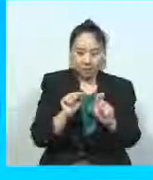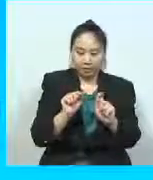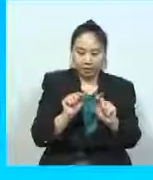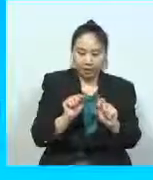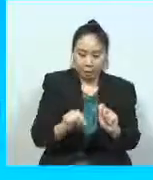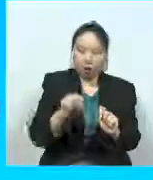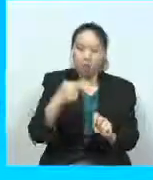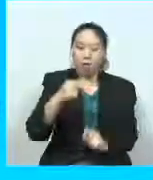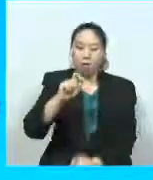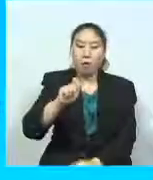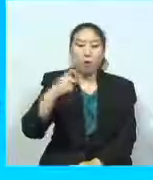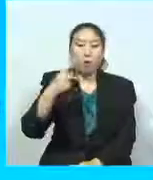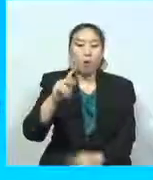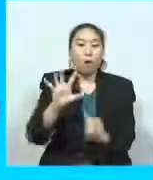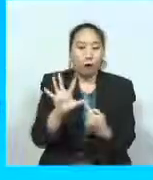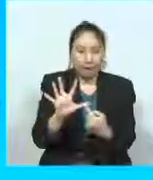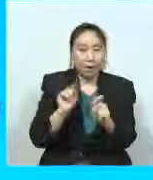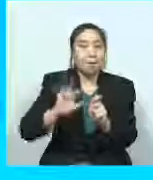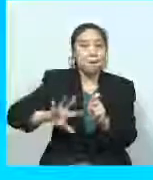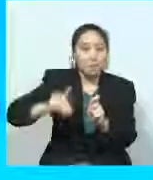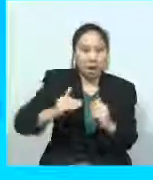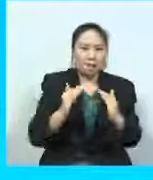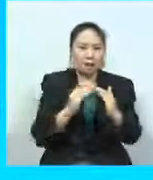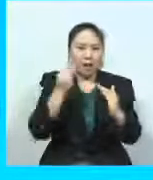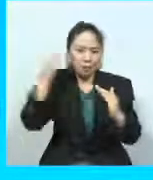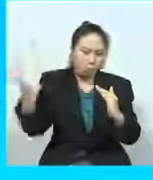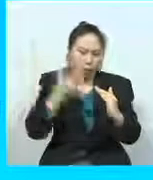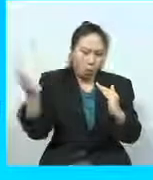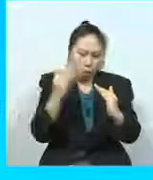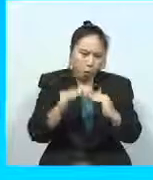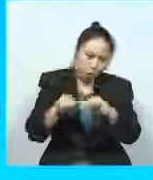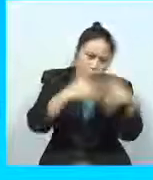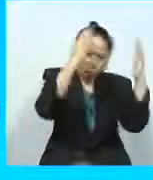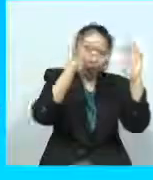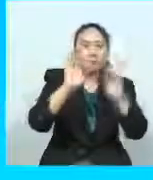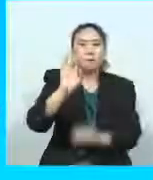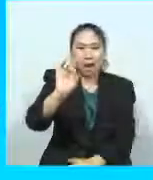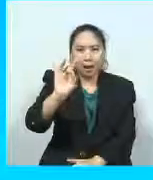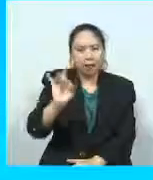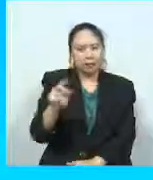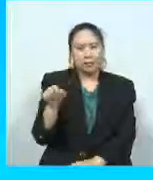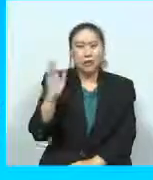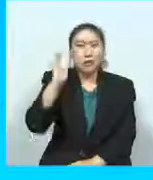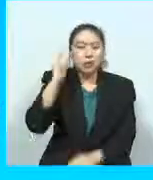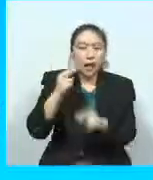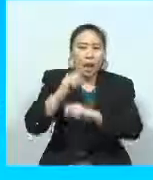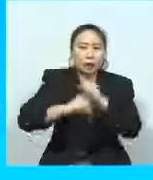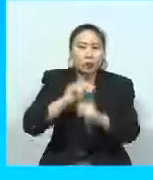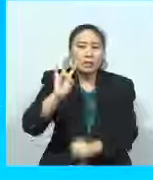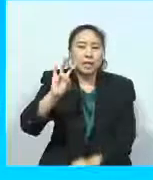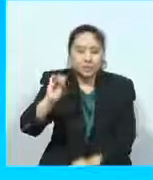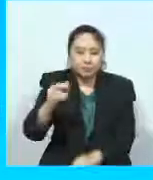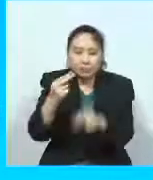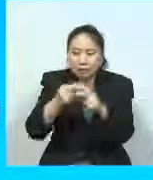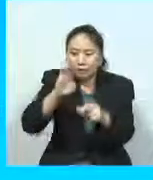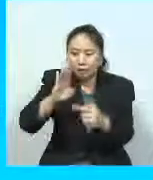มืองบึงกาฬเนี่ยได้รับความเสียหายไป8หลังคาเรือนด้วยกันนะคะโดยเฉพาะที่บ้านของนายบุญมีโพน้อยอายุ70ปี